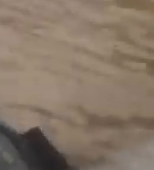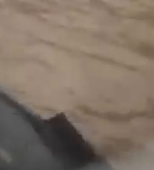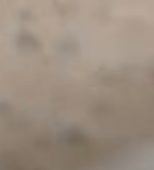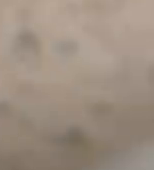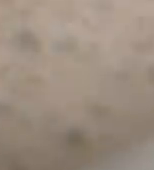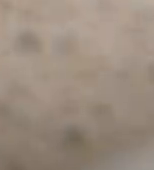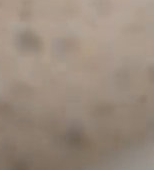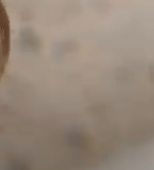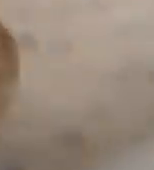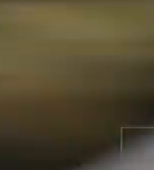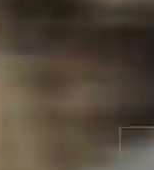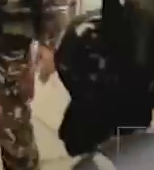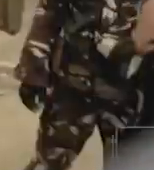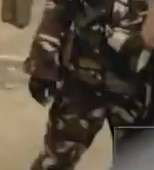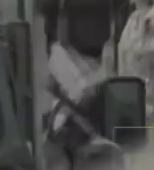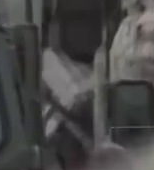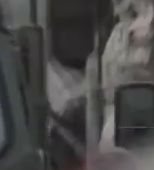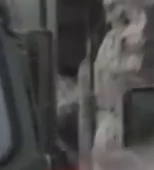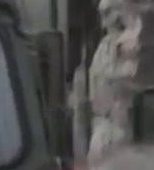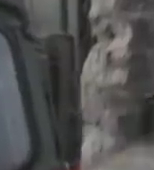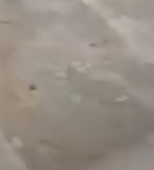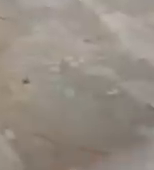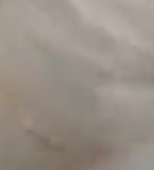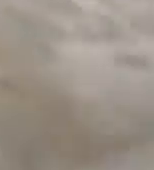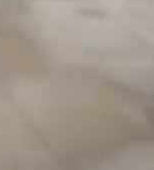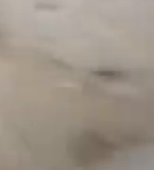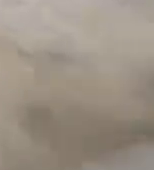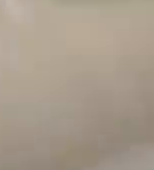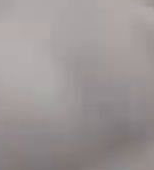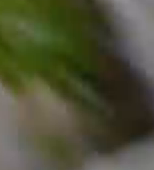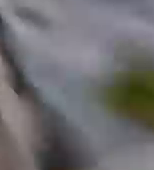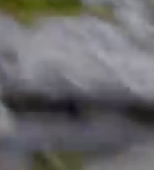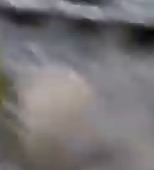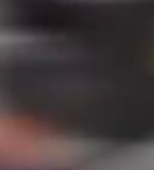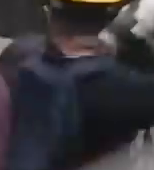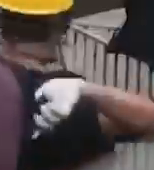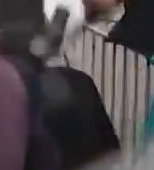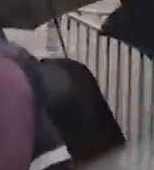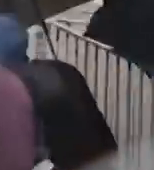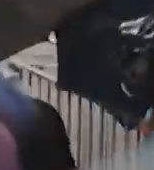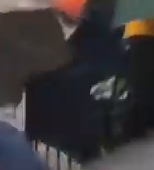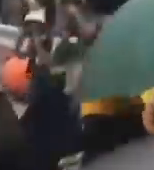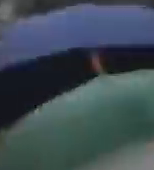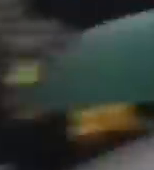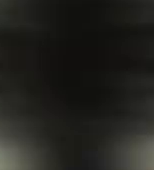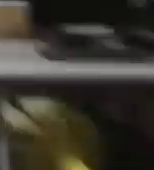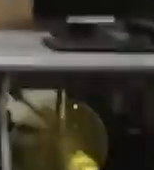Lampas bewang na yung tubig. Pero ito na ang Marawi ngayon.